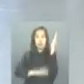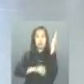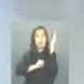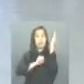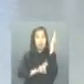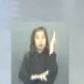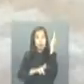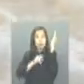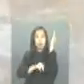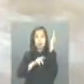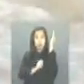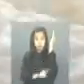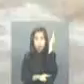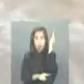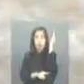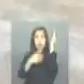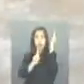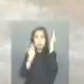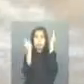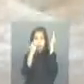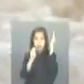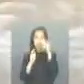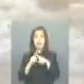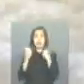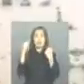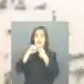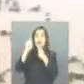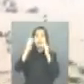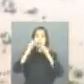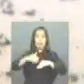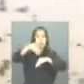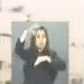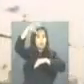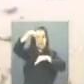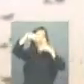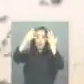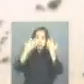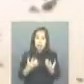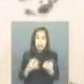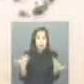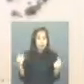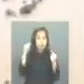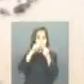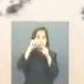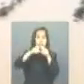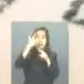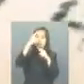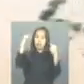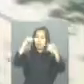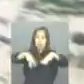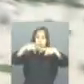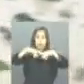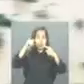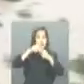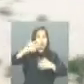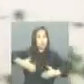นครศรีธรรมราชและกระบี่ซึ่งเป็นฝนนอกฤดูที่ไม่เคยปรากฏในช่วงเดือนมีนาคมซึ่งเป็นฤดูร้อน